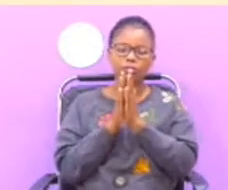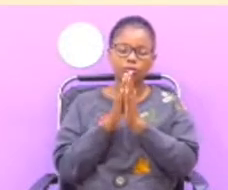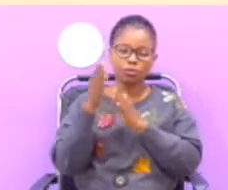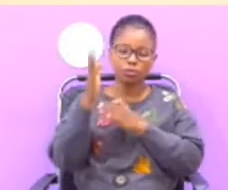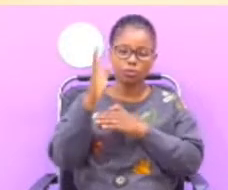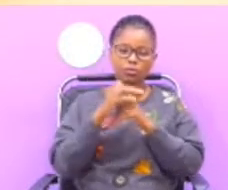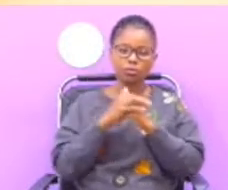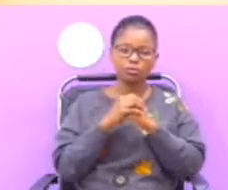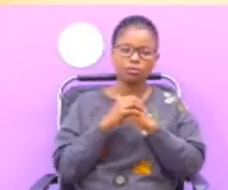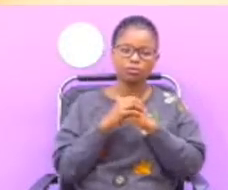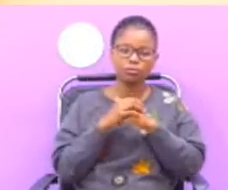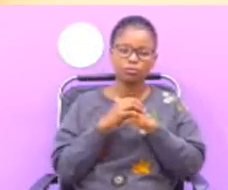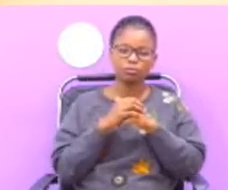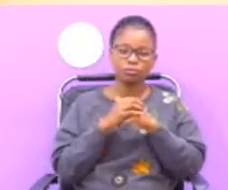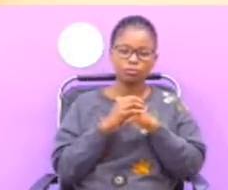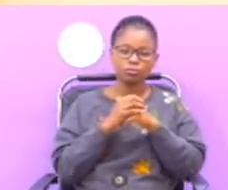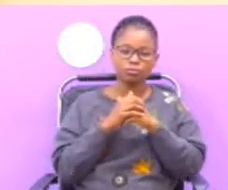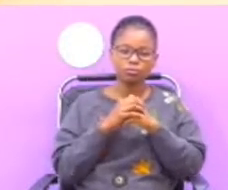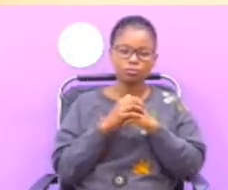sana